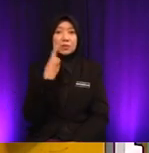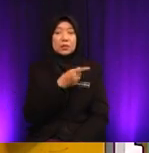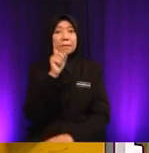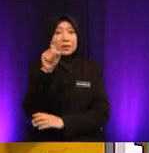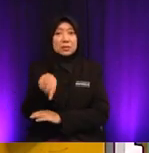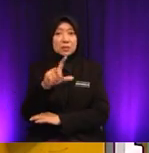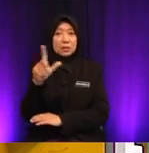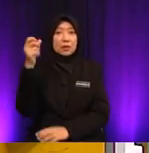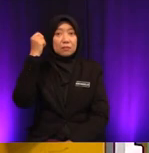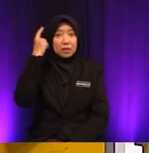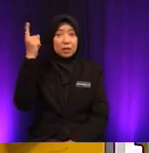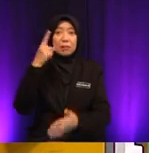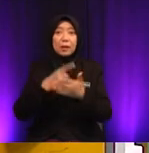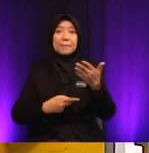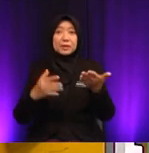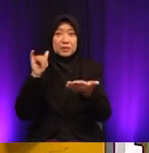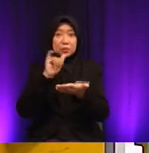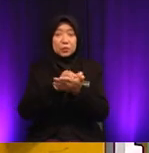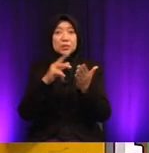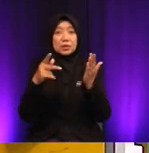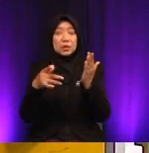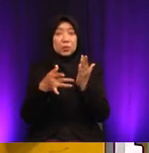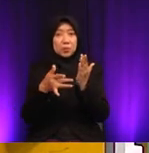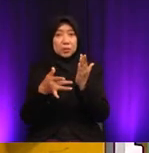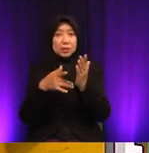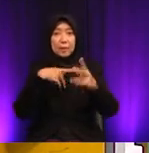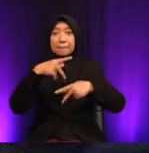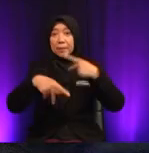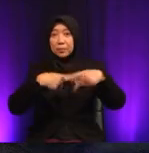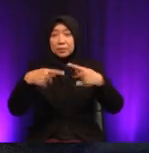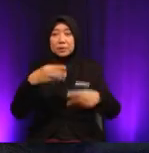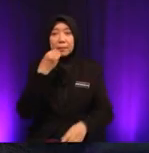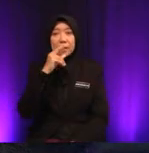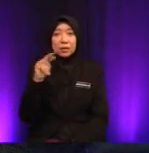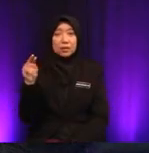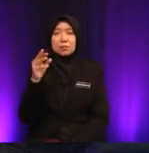Apa itu teknologi pemprosesan makanan